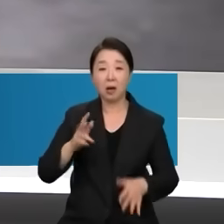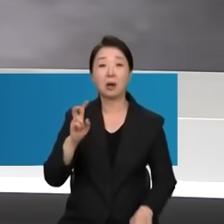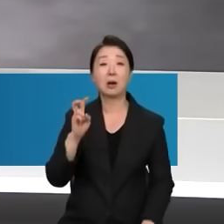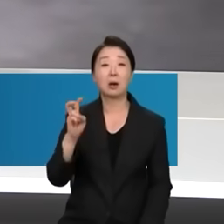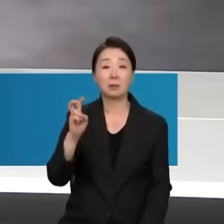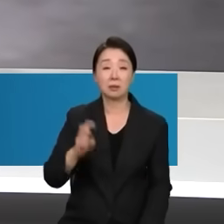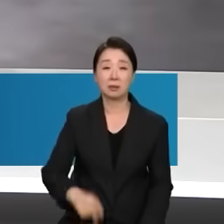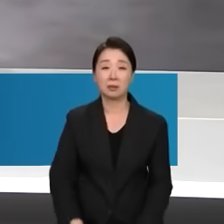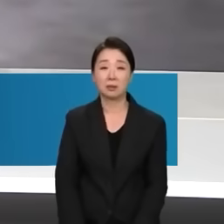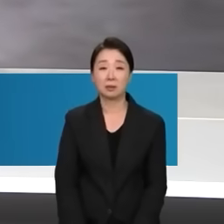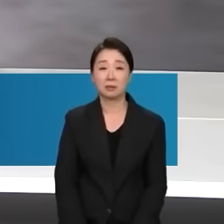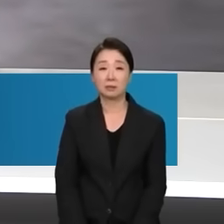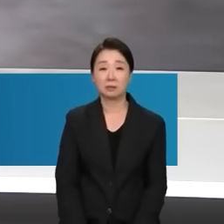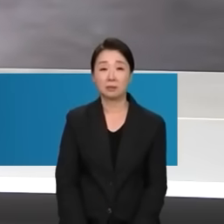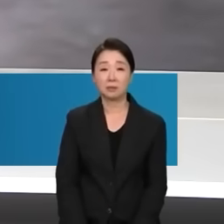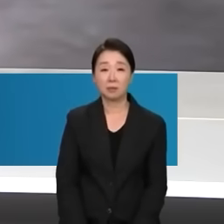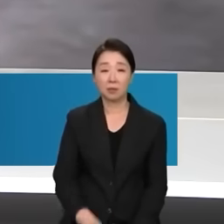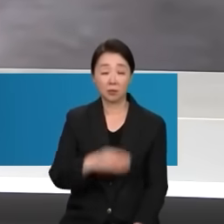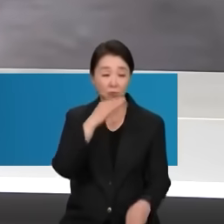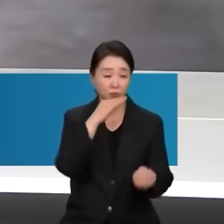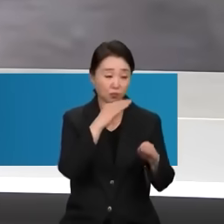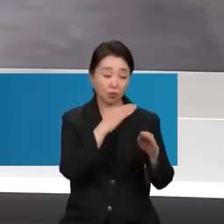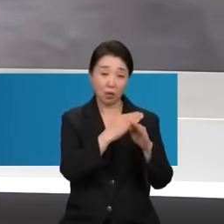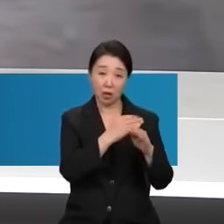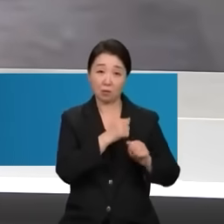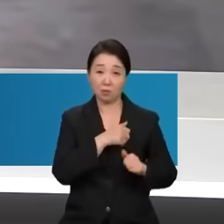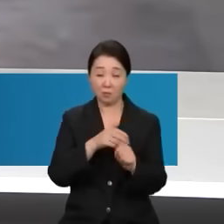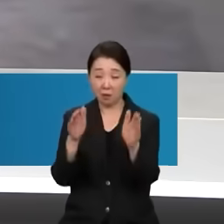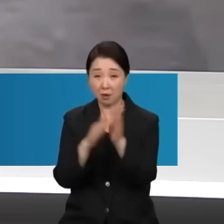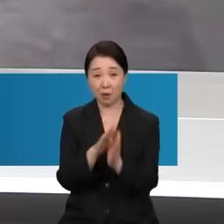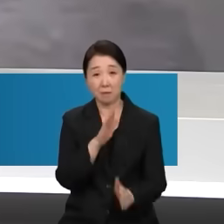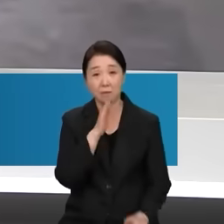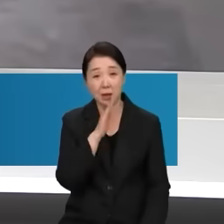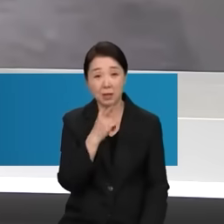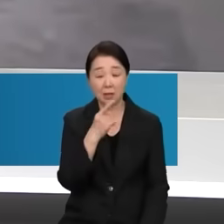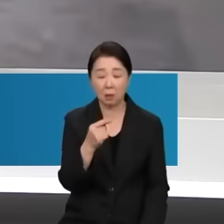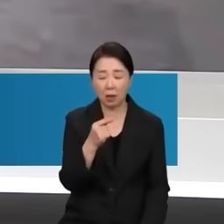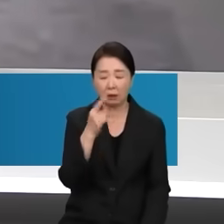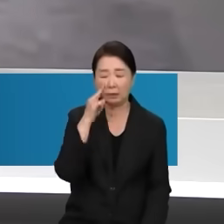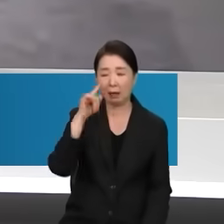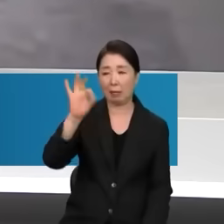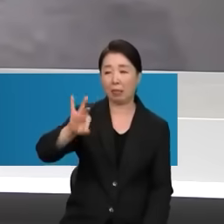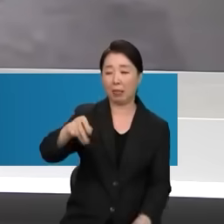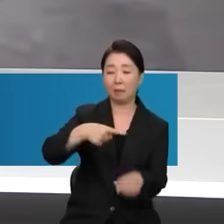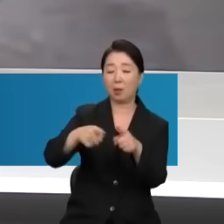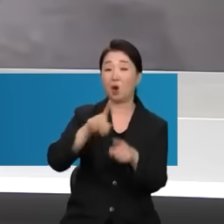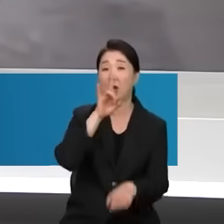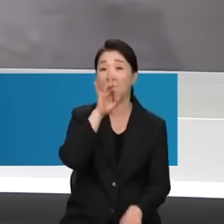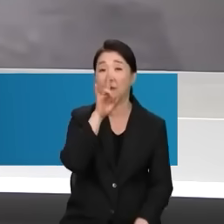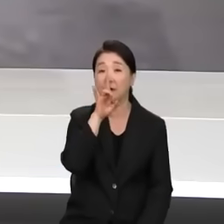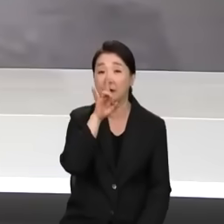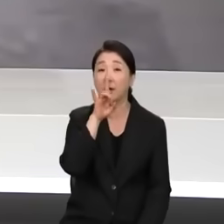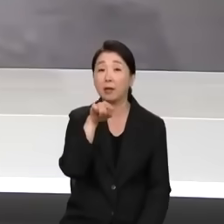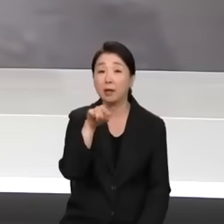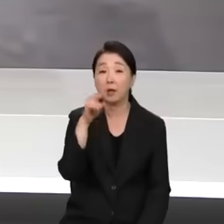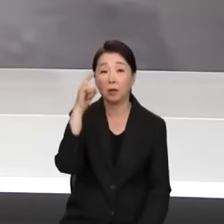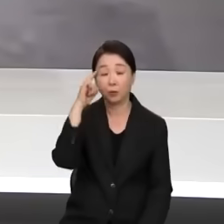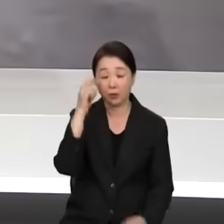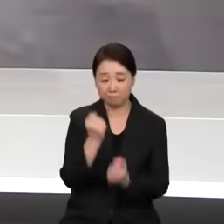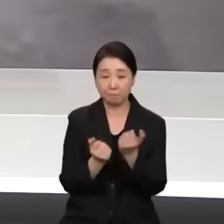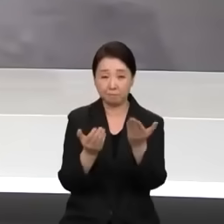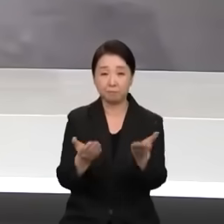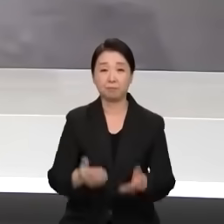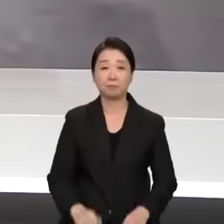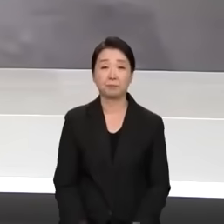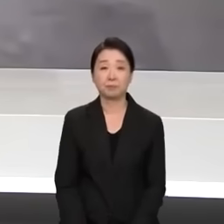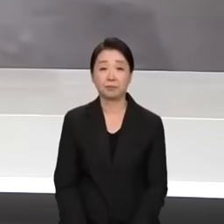언론을 통해 나왔습니다. 반면 북한이 파병한 게 맞다면 과소평가해선 안 된다는 반론도 나오는데 이어서 이지은